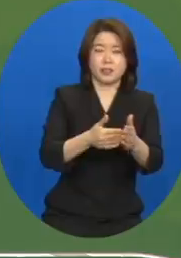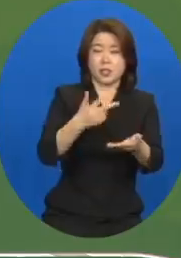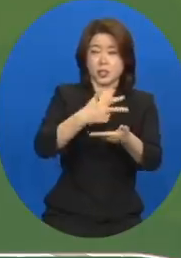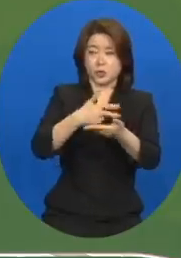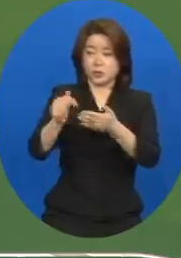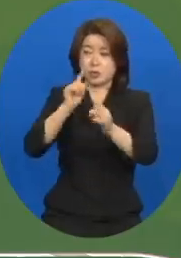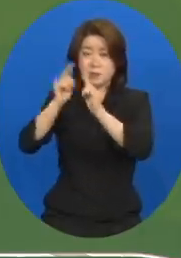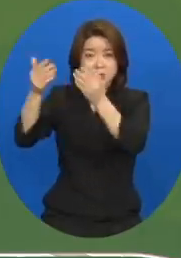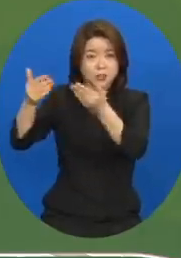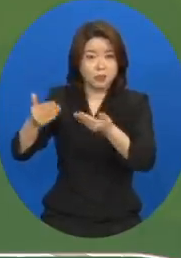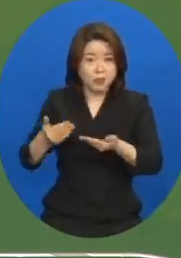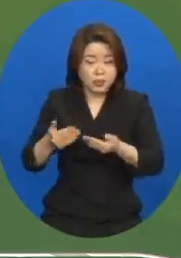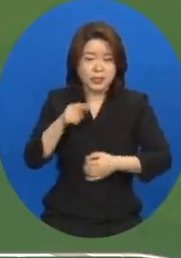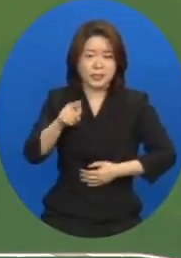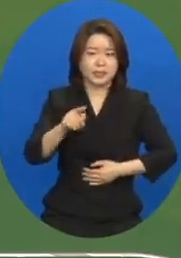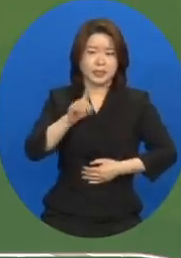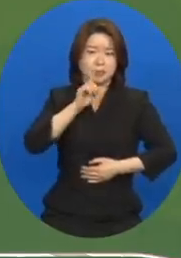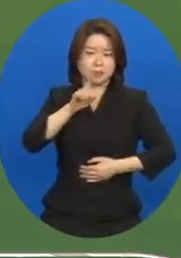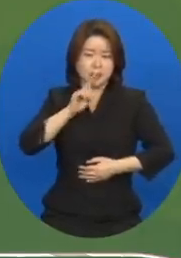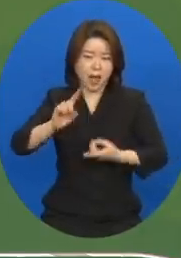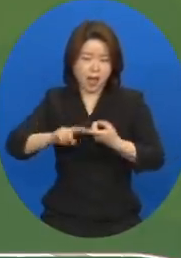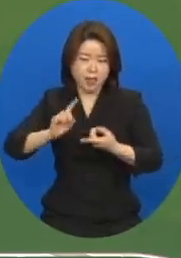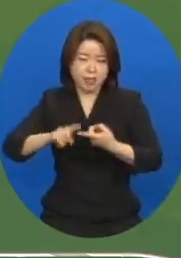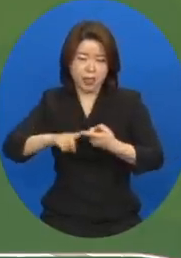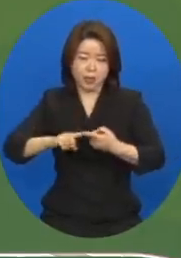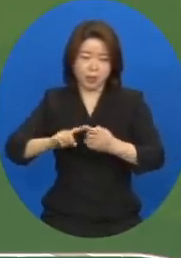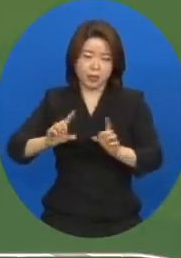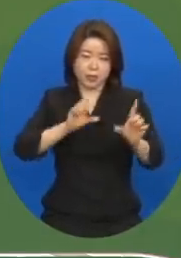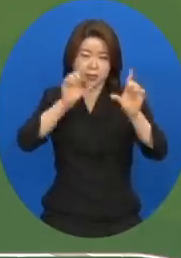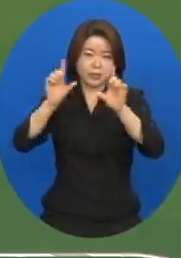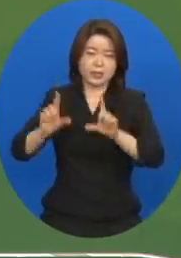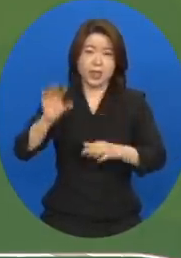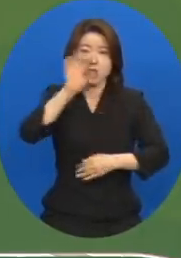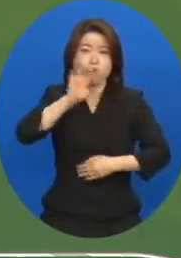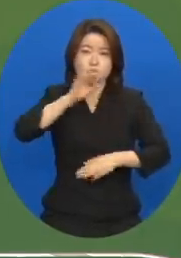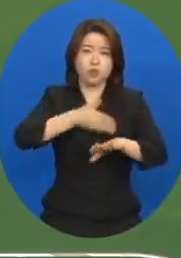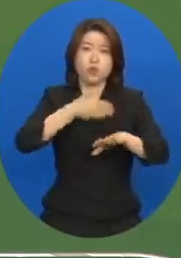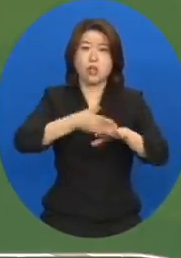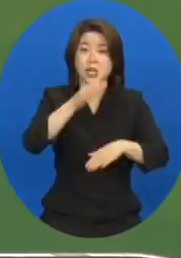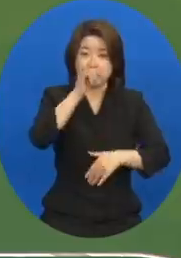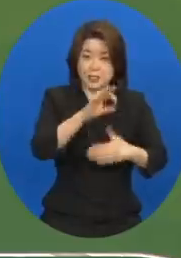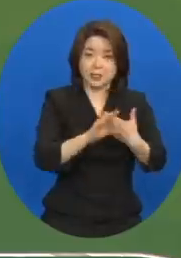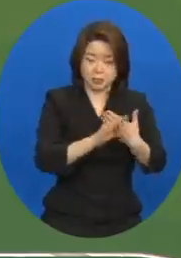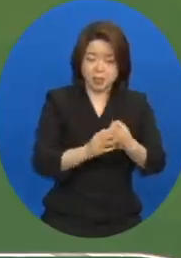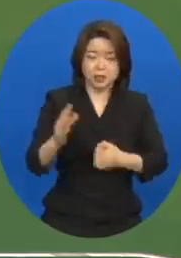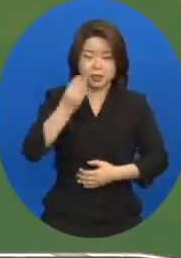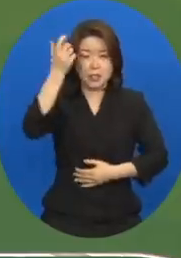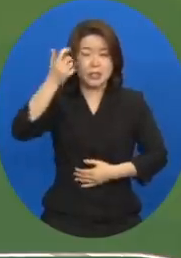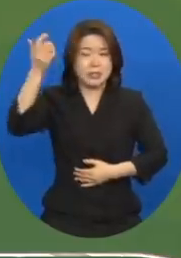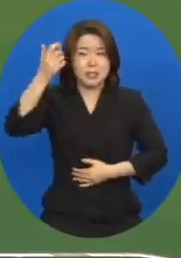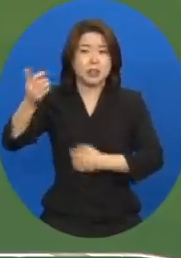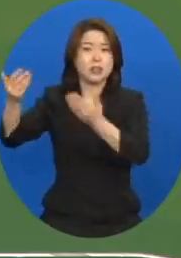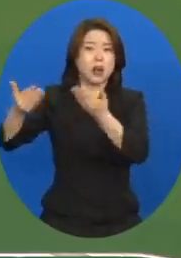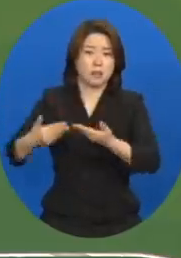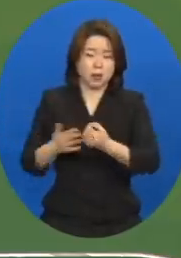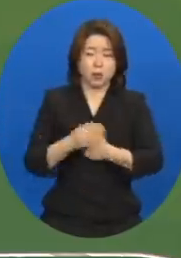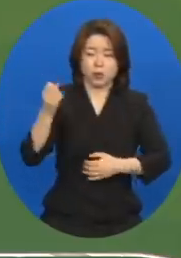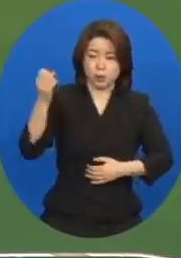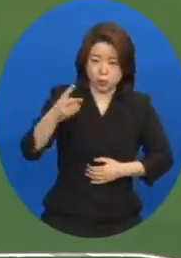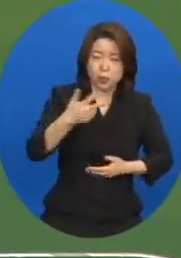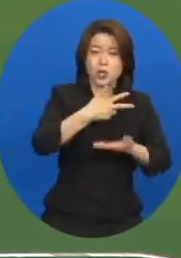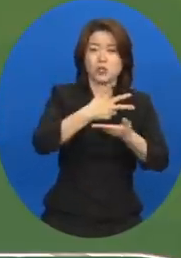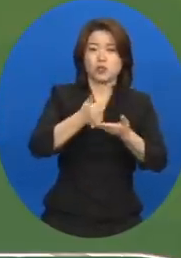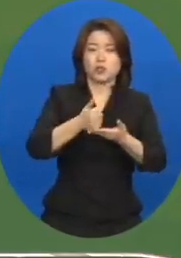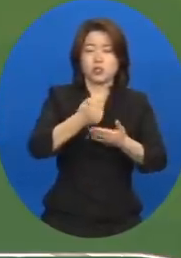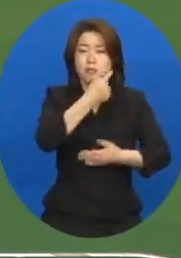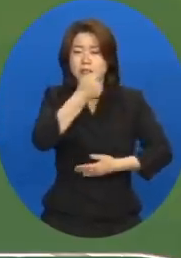주님이 말씀하신 그 말씀대로 사는 훈련이 되어져야 성령을 받고 그리고 주님의